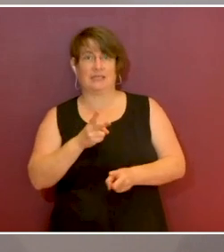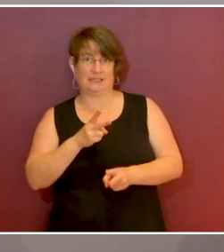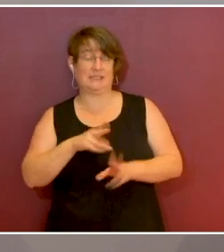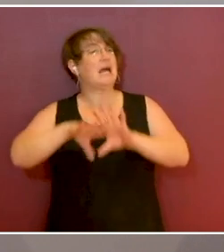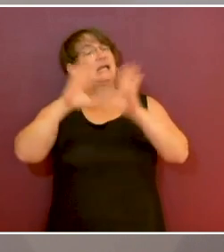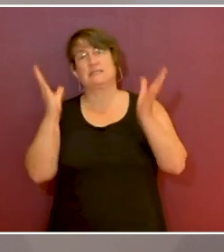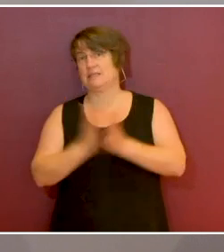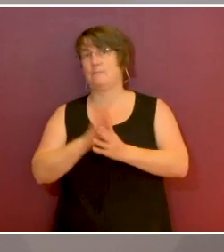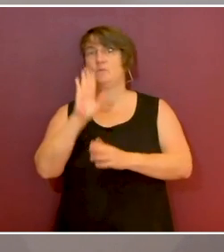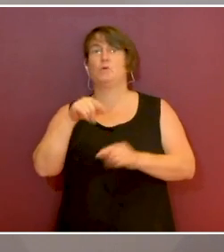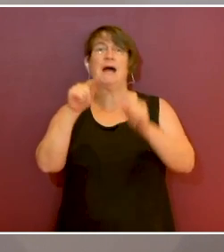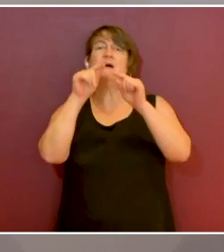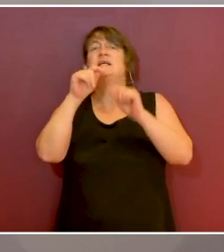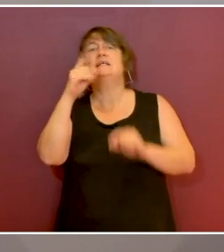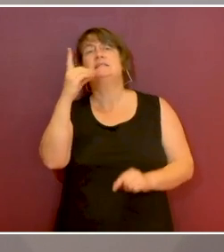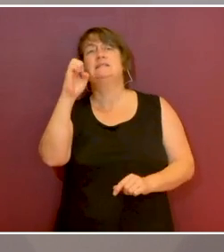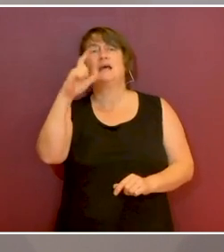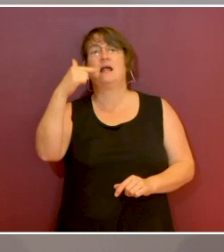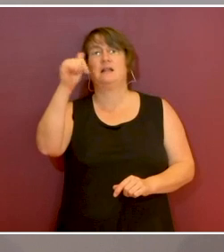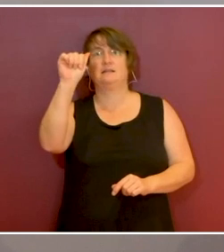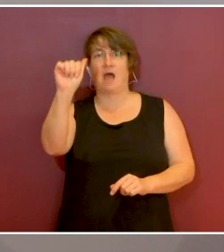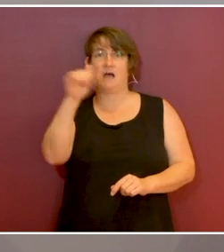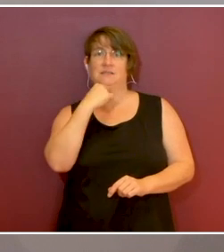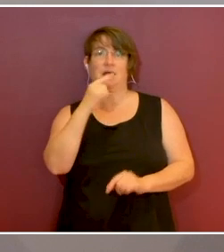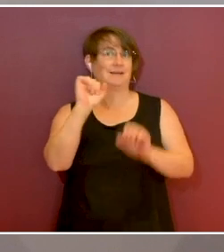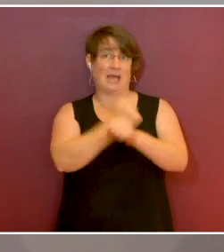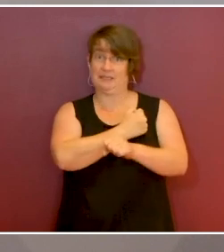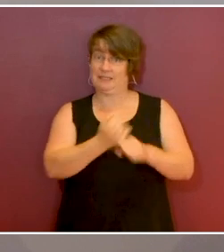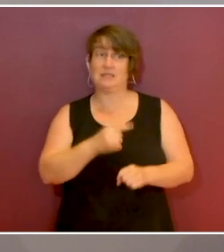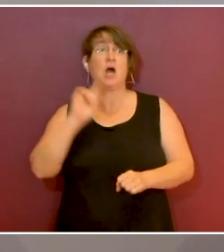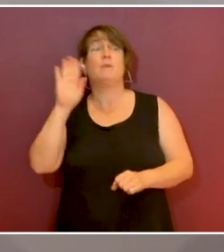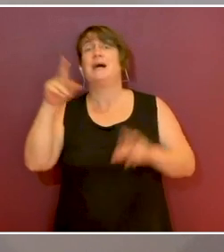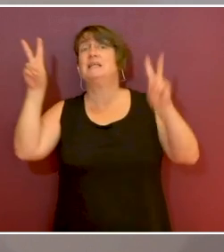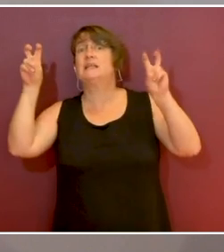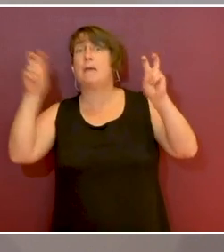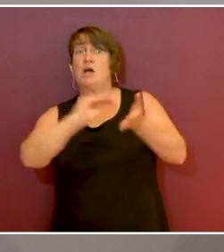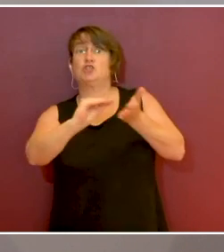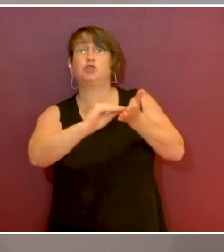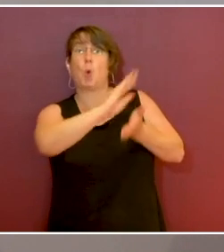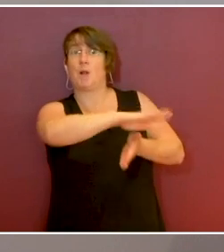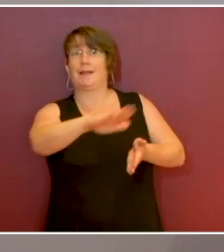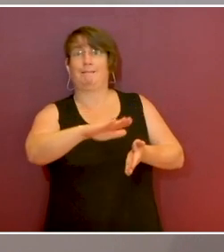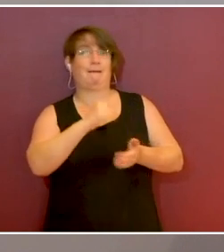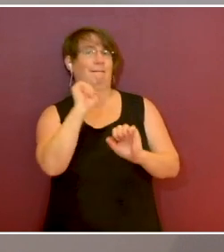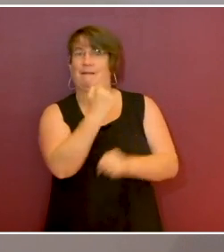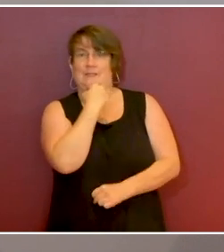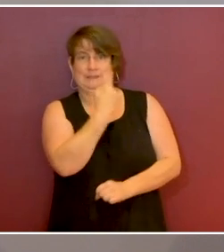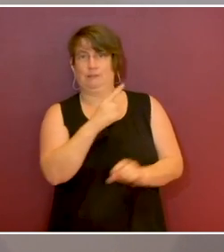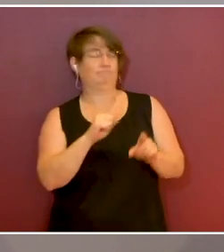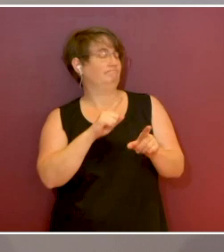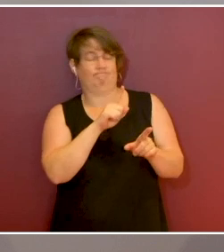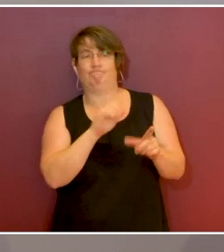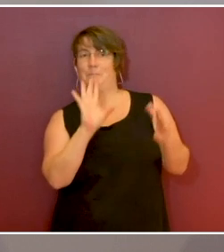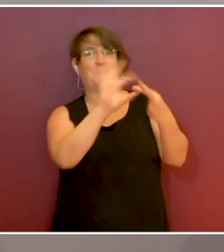über Delta sagen und wir können auch nichts über Schulkinder sagen. Das muss man auch immer wieder betonen. Hier reden wir von Kindergartenkindern. Und was